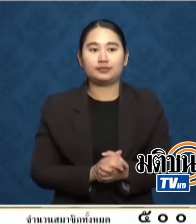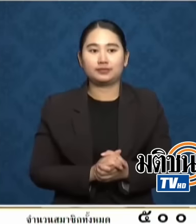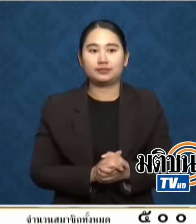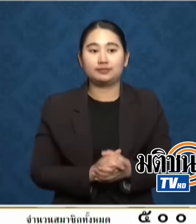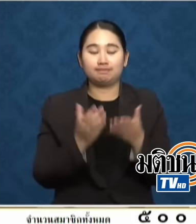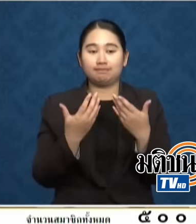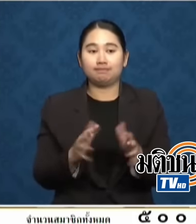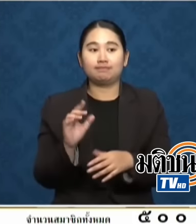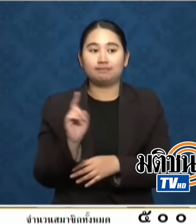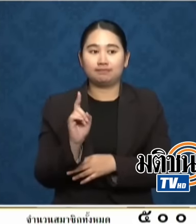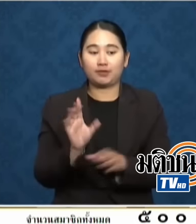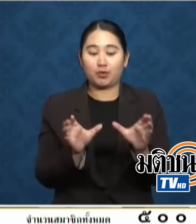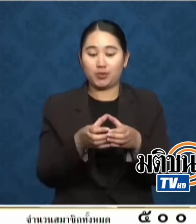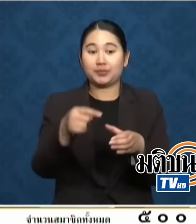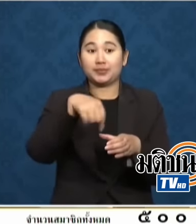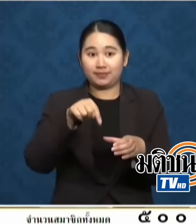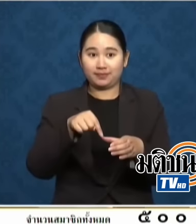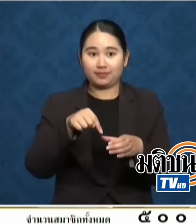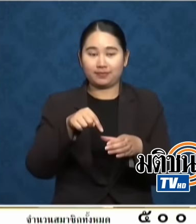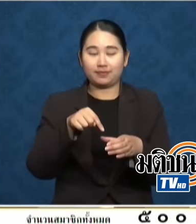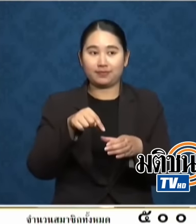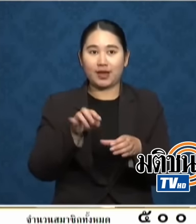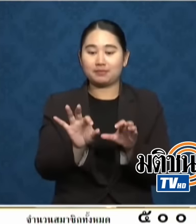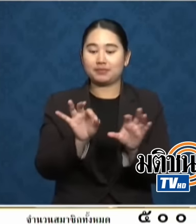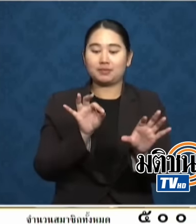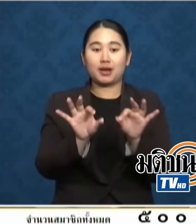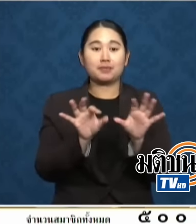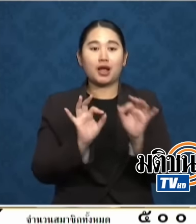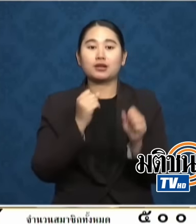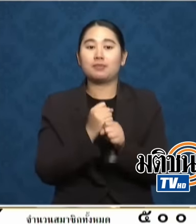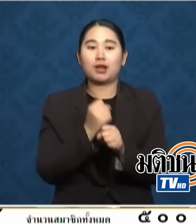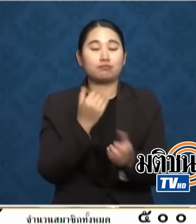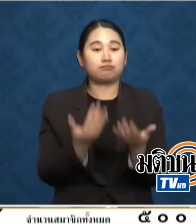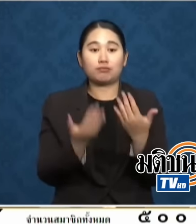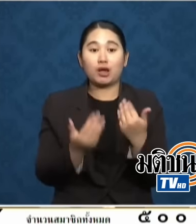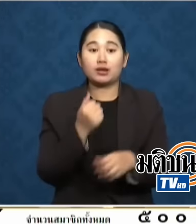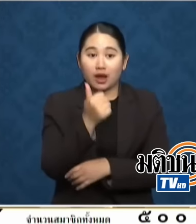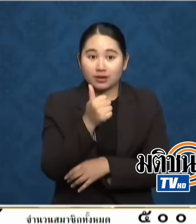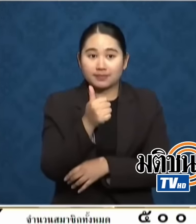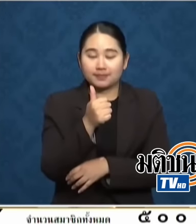ากนั้นคณะนี้ก็แต่งตั้งคณะทำงานได้ตามความเหมาะสมแต่ว่า